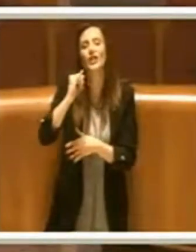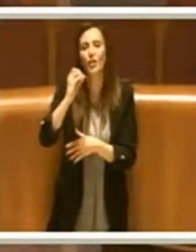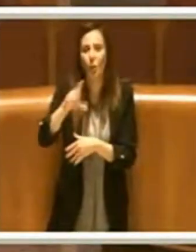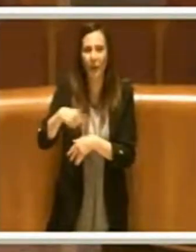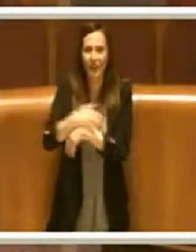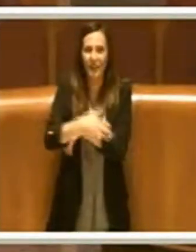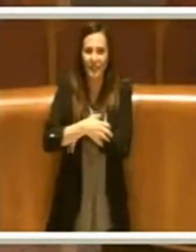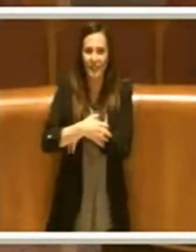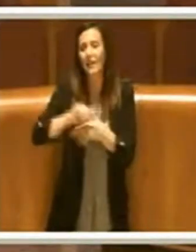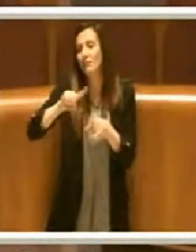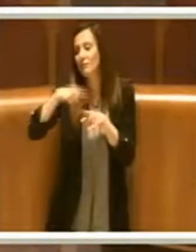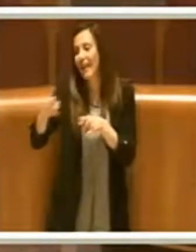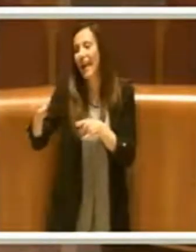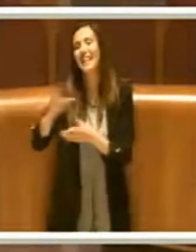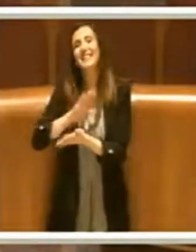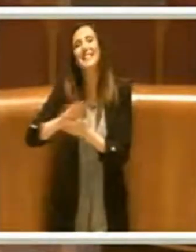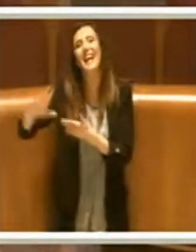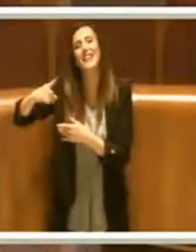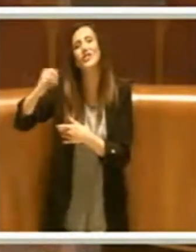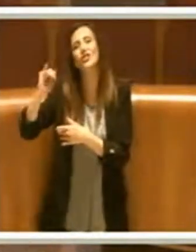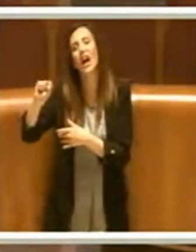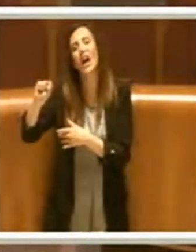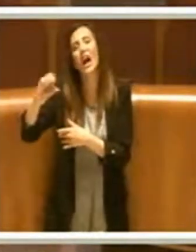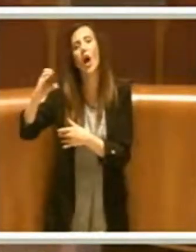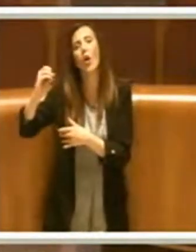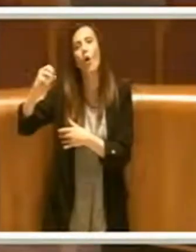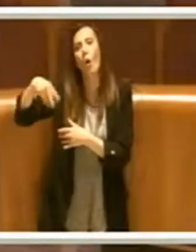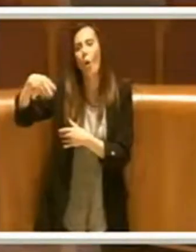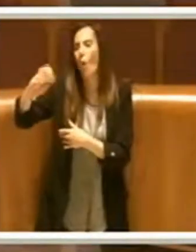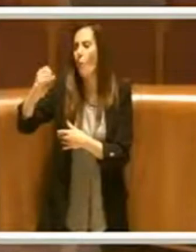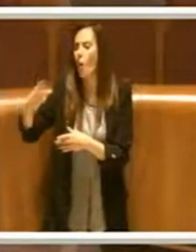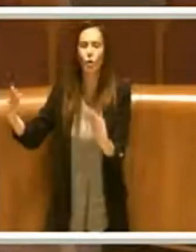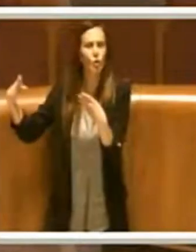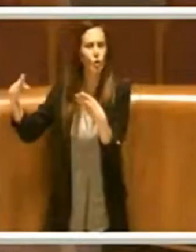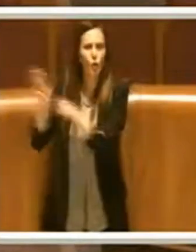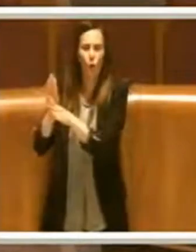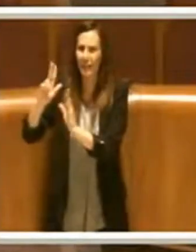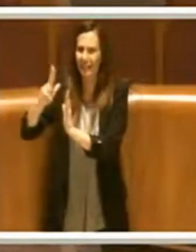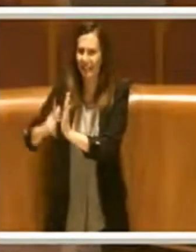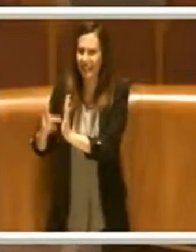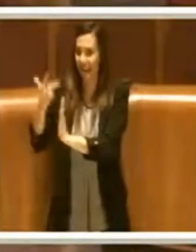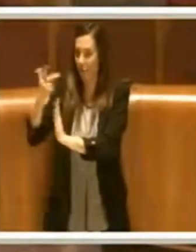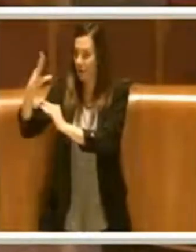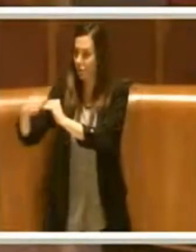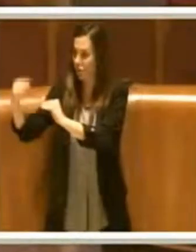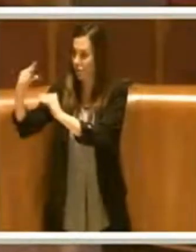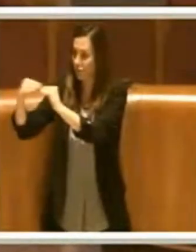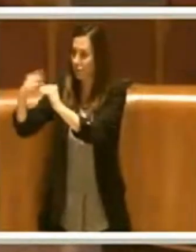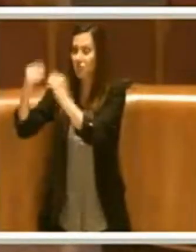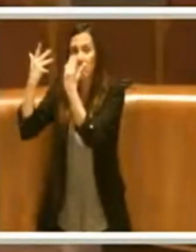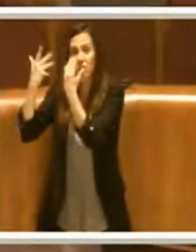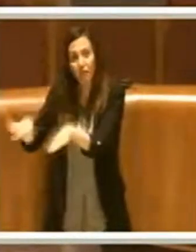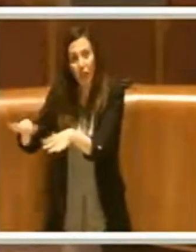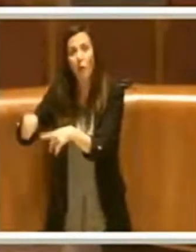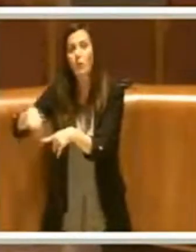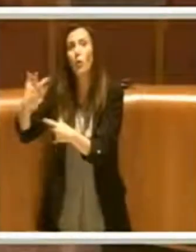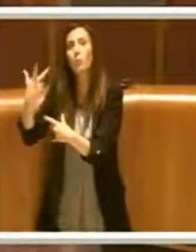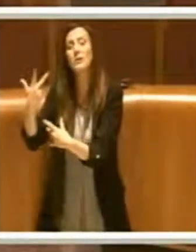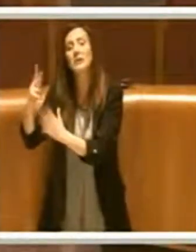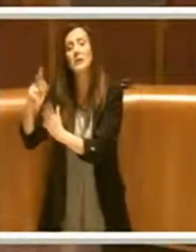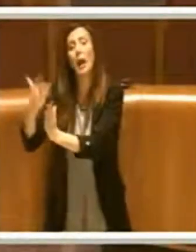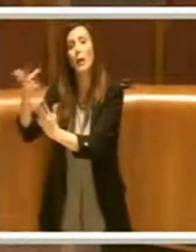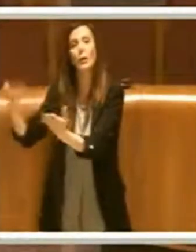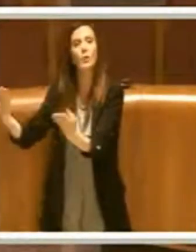di San Giacomo in Augusta, che dal 2008, chiuso bruscamente a 3 mesi dalla fine dei lavori di ristrutturazione, interi